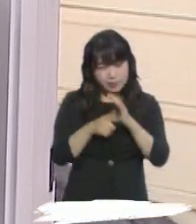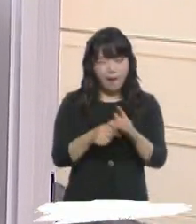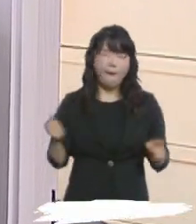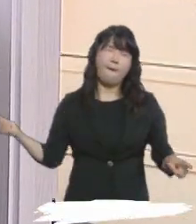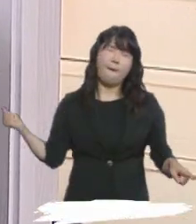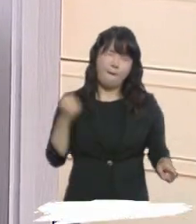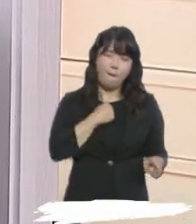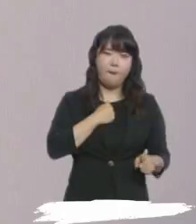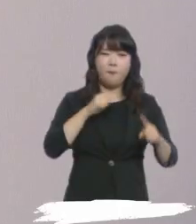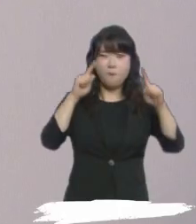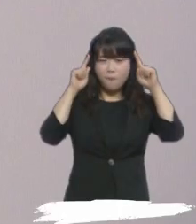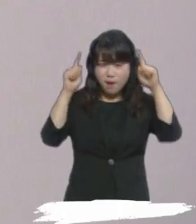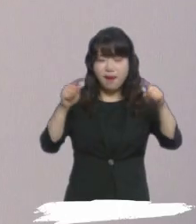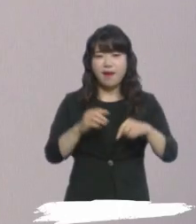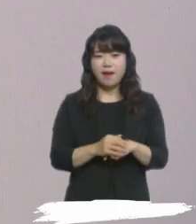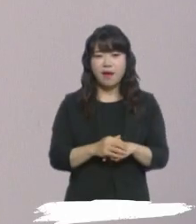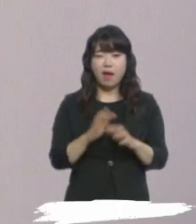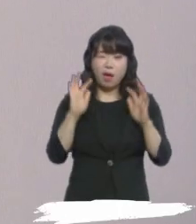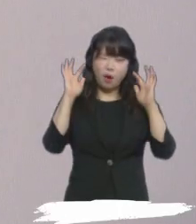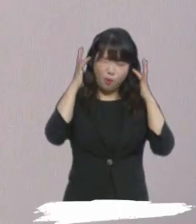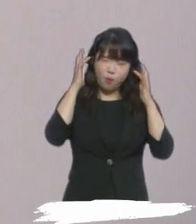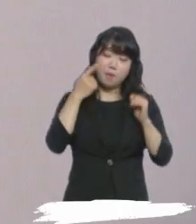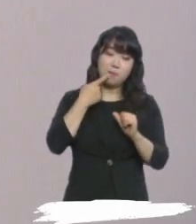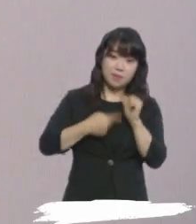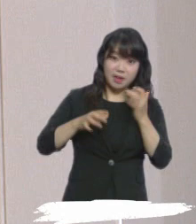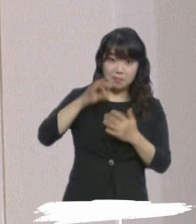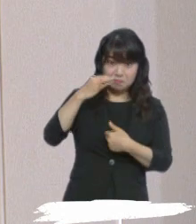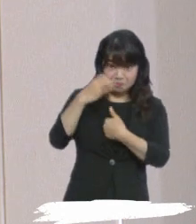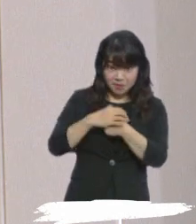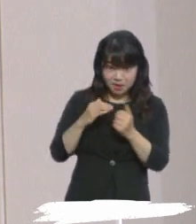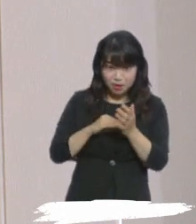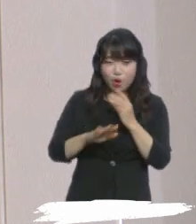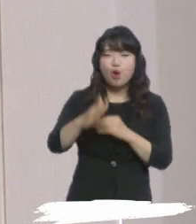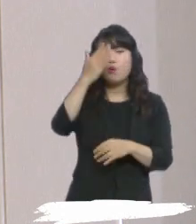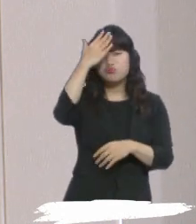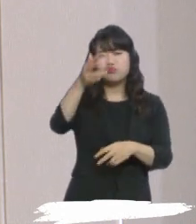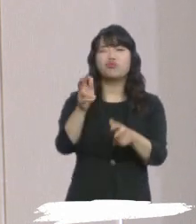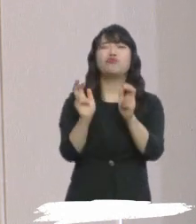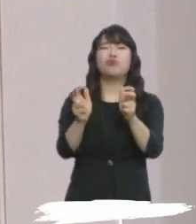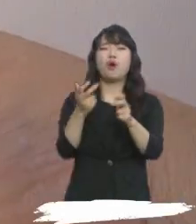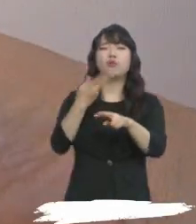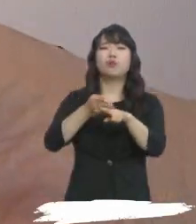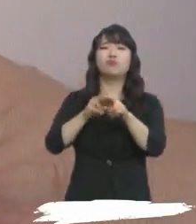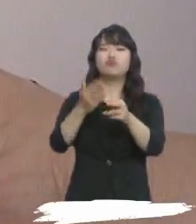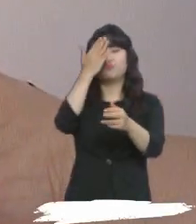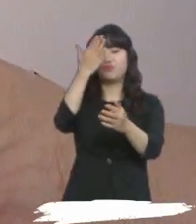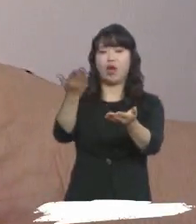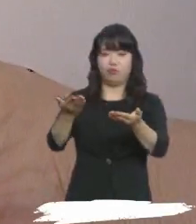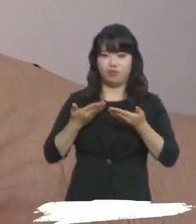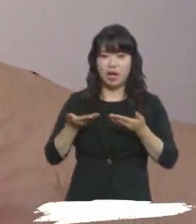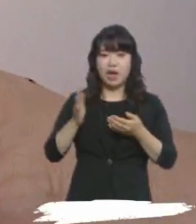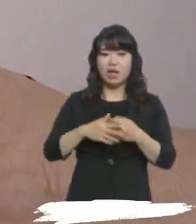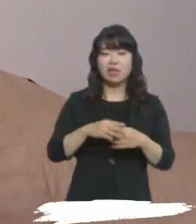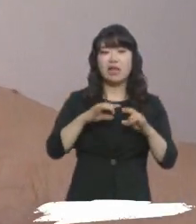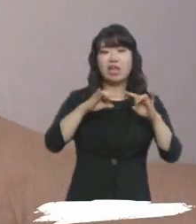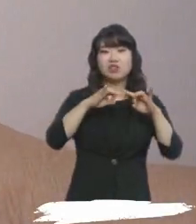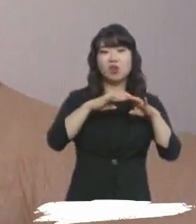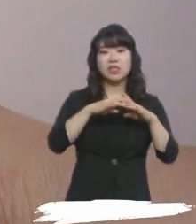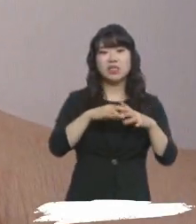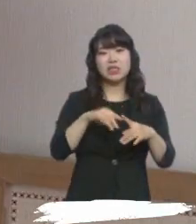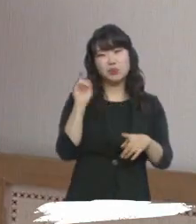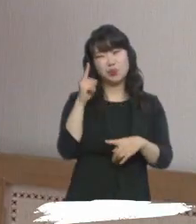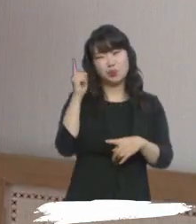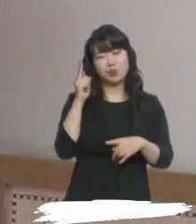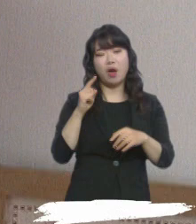분통이 터집니다. 소음 피해 주민으로 선정되면서 무료로 에어컨을 받았지만 에너지 소비 효율이 5등급